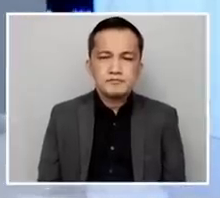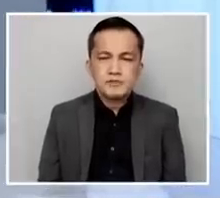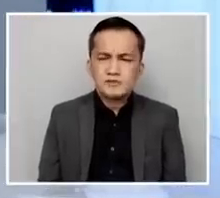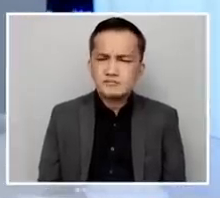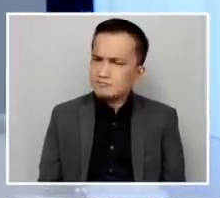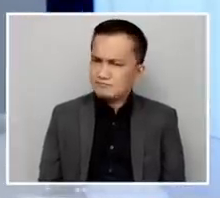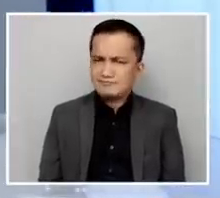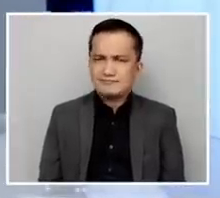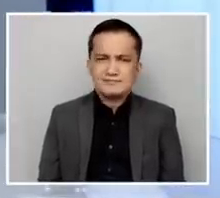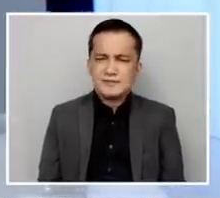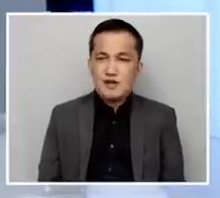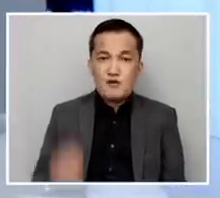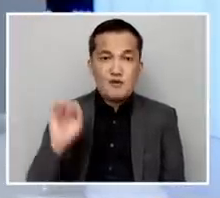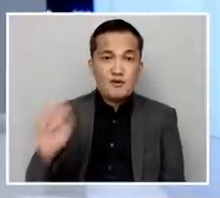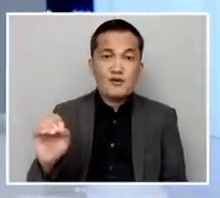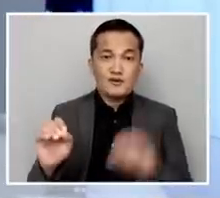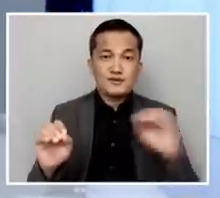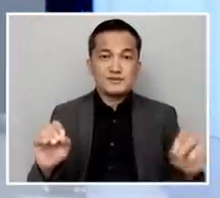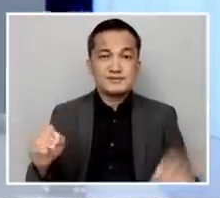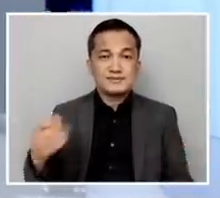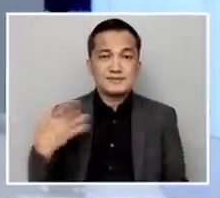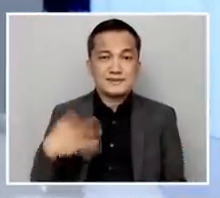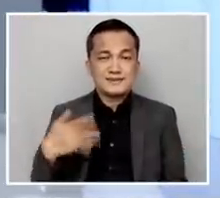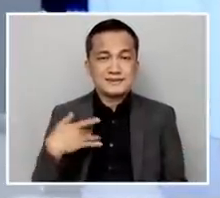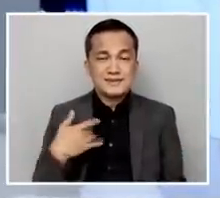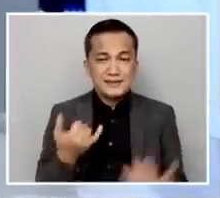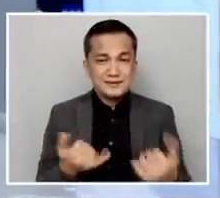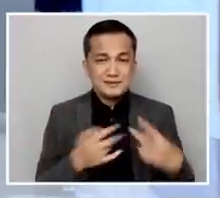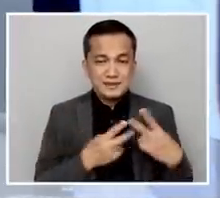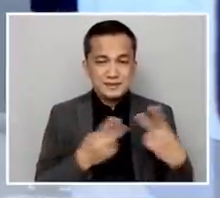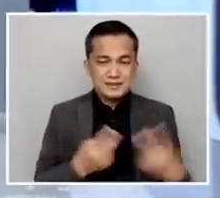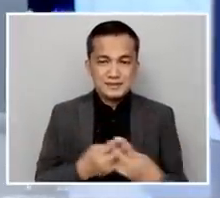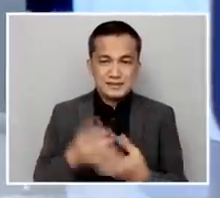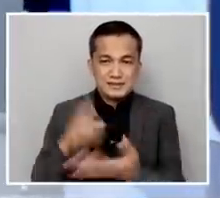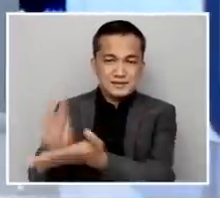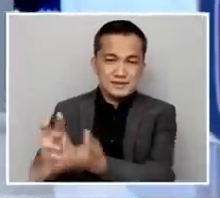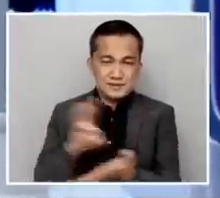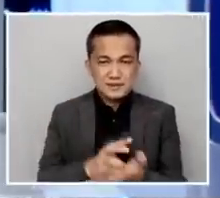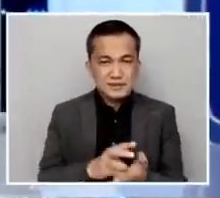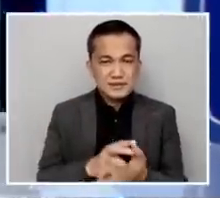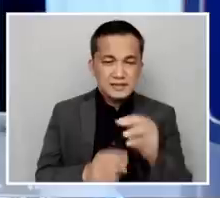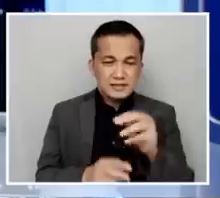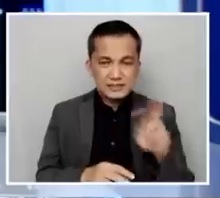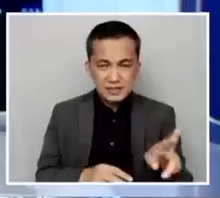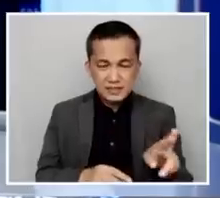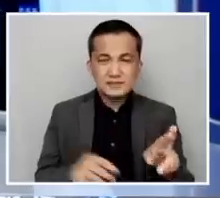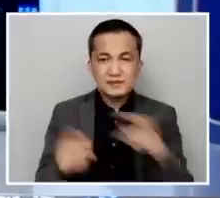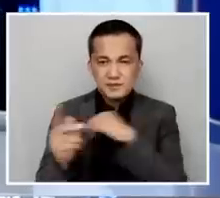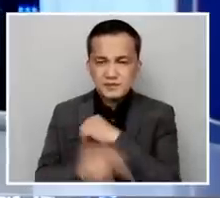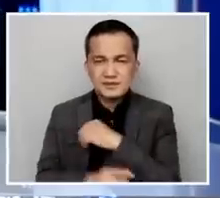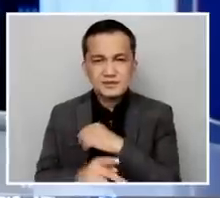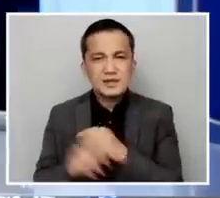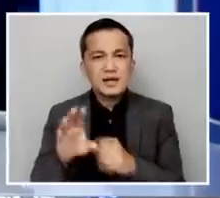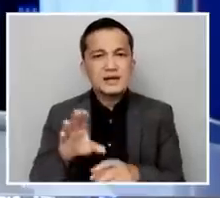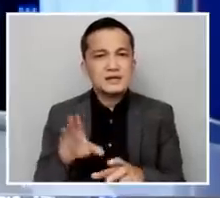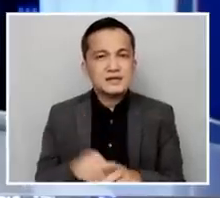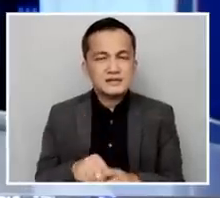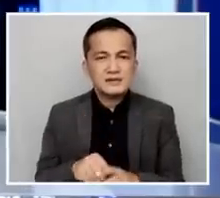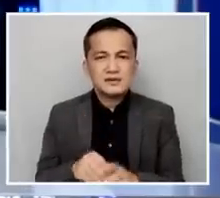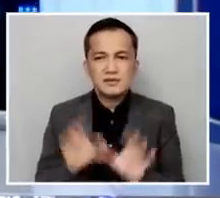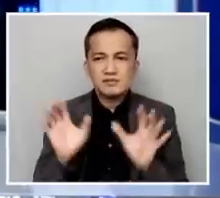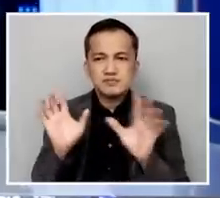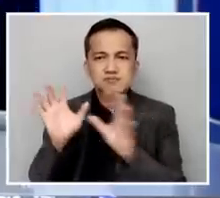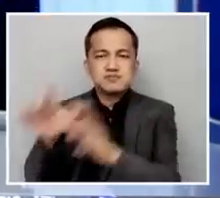Kanya-kanyang pakulong ngayong araw po ng mga puso. Ang ilang lugar sa Metro Manila at mga lalawigan, kabilang po sa dinagsa ay